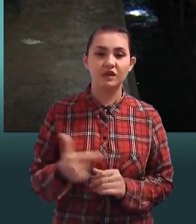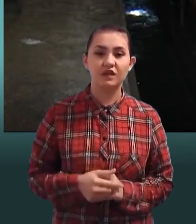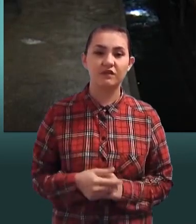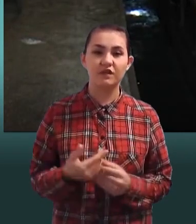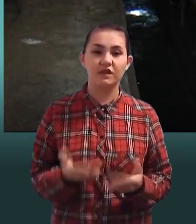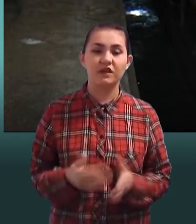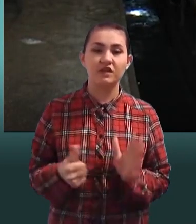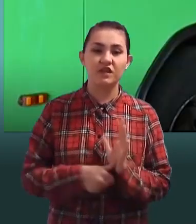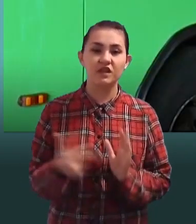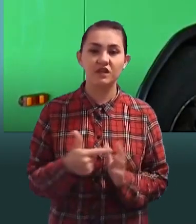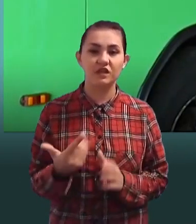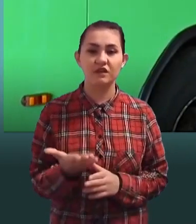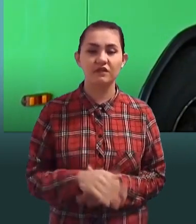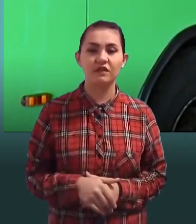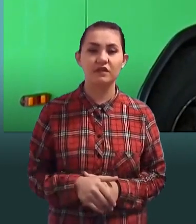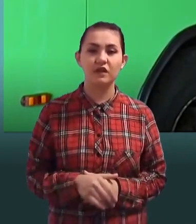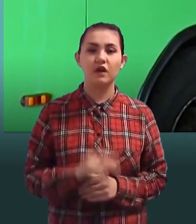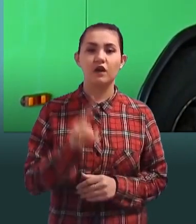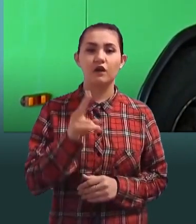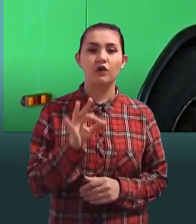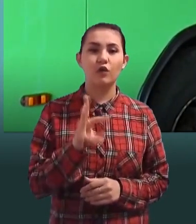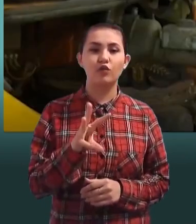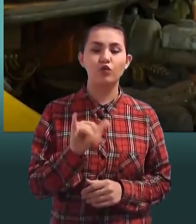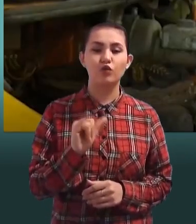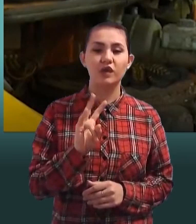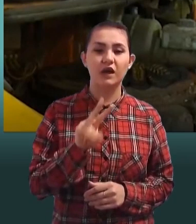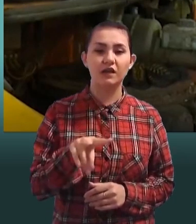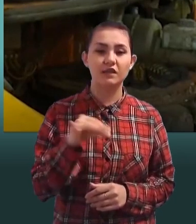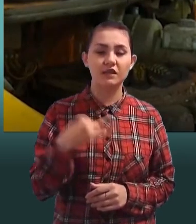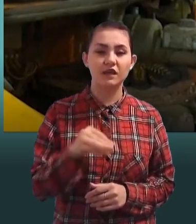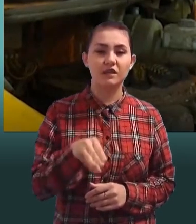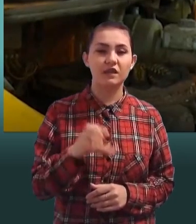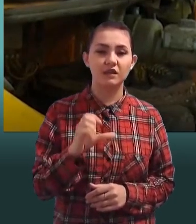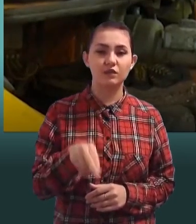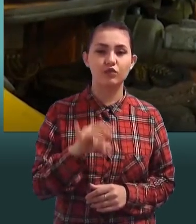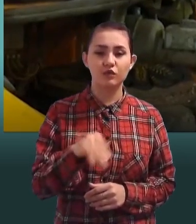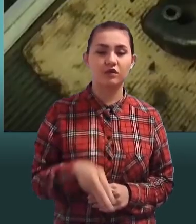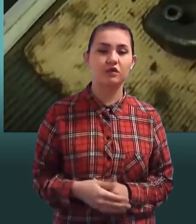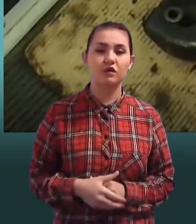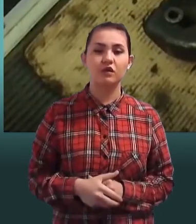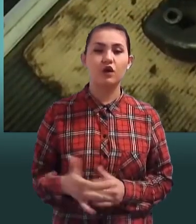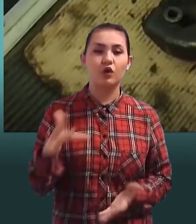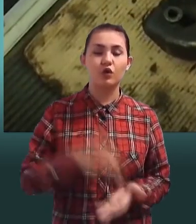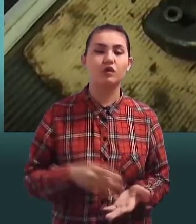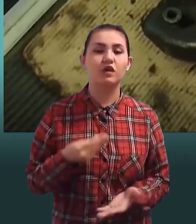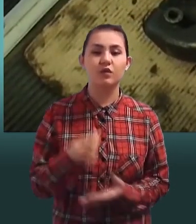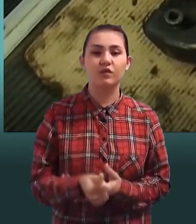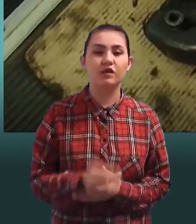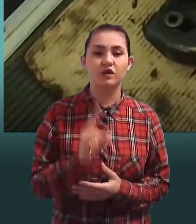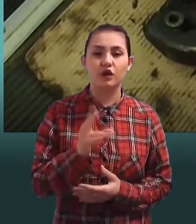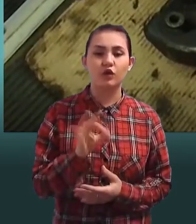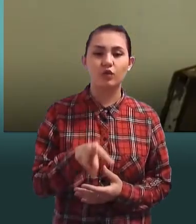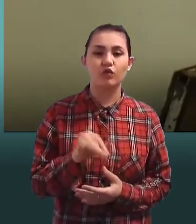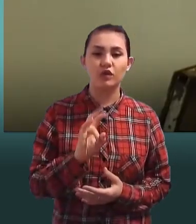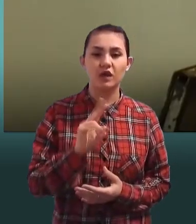гривень – це в комунальному транспорті. Кожен рік город доплачує комунальному транспорту цю